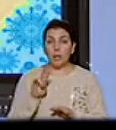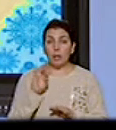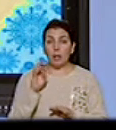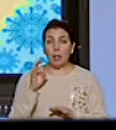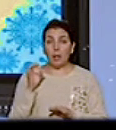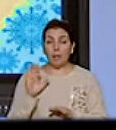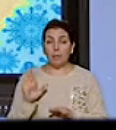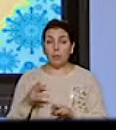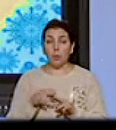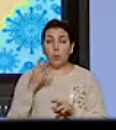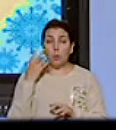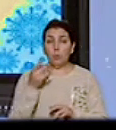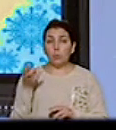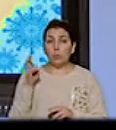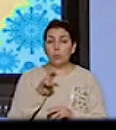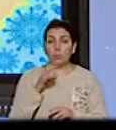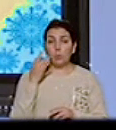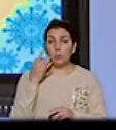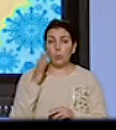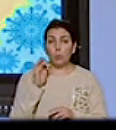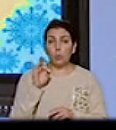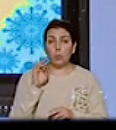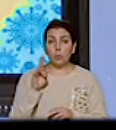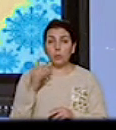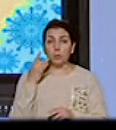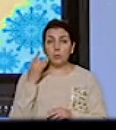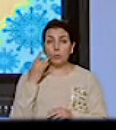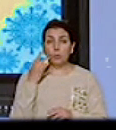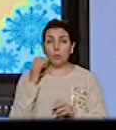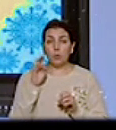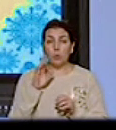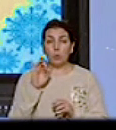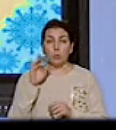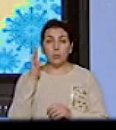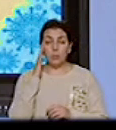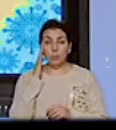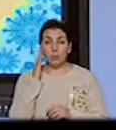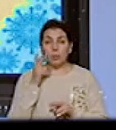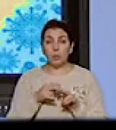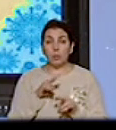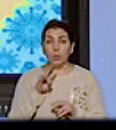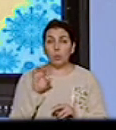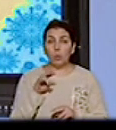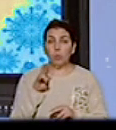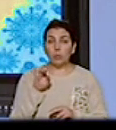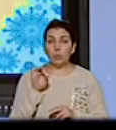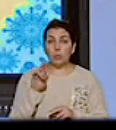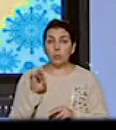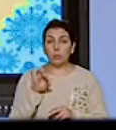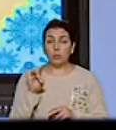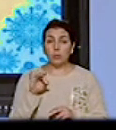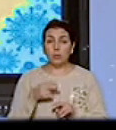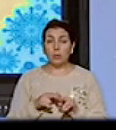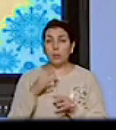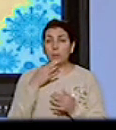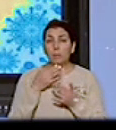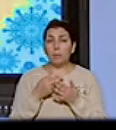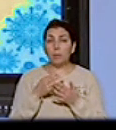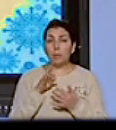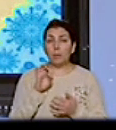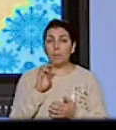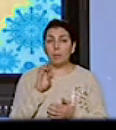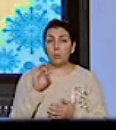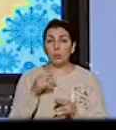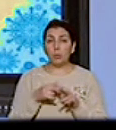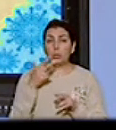Николаев. Он приходит на урок, засыпает, как сурок. Лодырь, лодырь, лежебока,